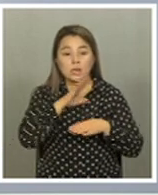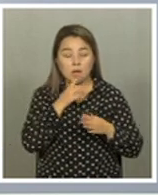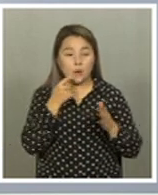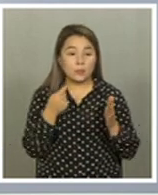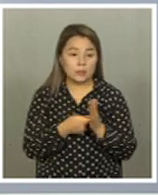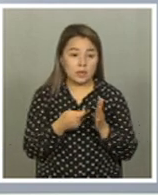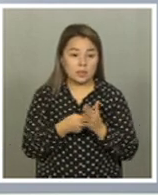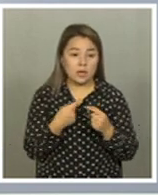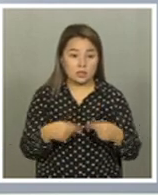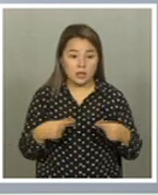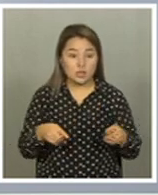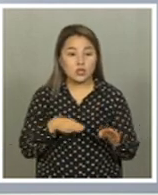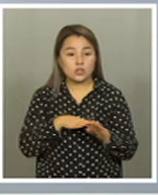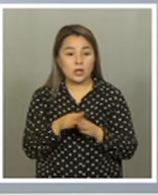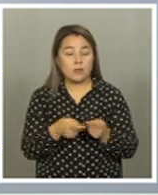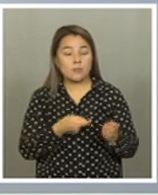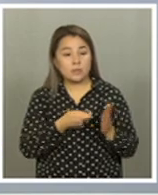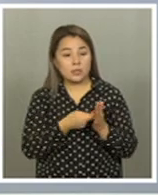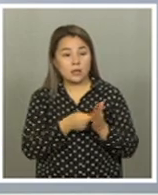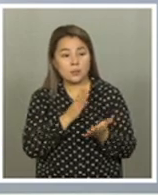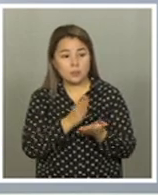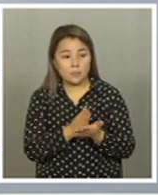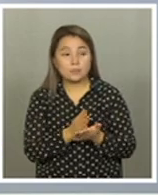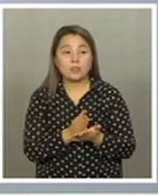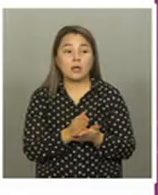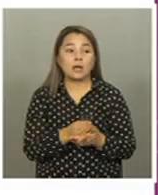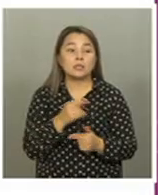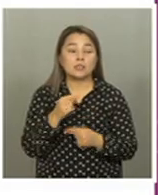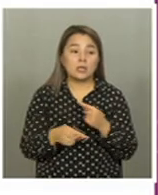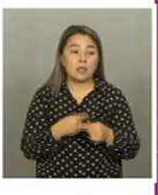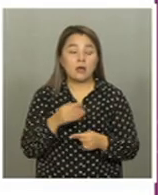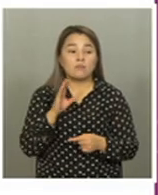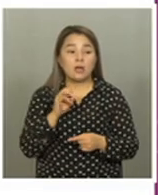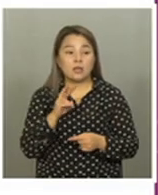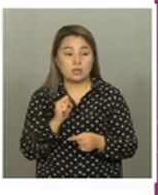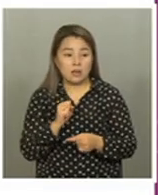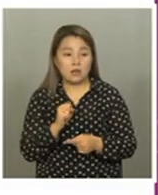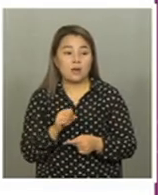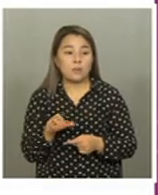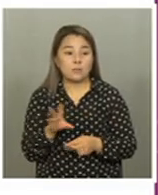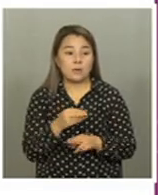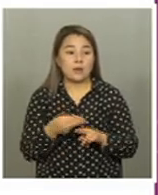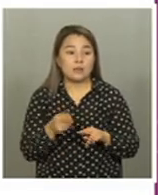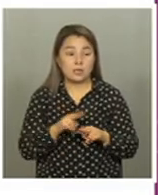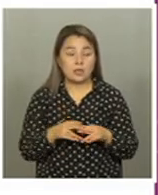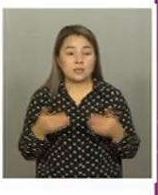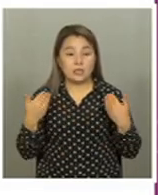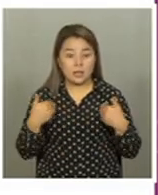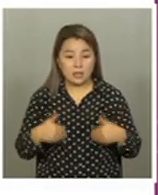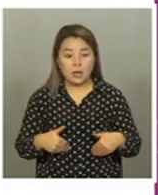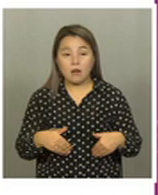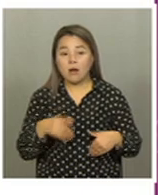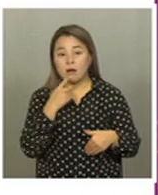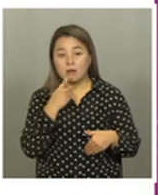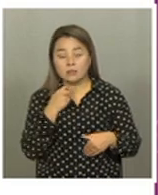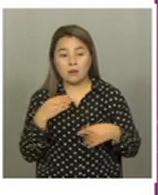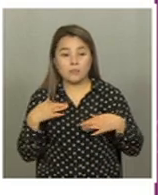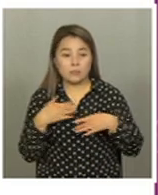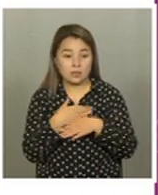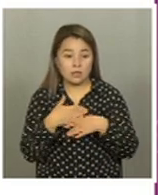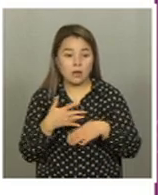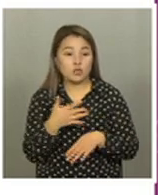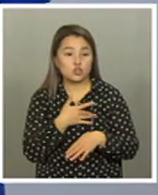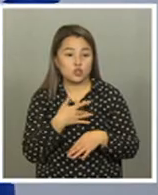заттарды жеткізіп отырады. Ал келесі вена бүкіл денедегі қанды қайтадан жүрекке